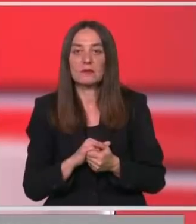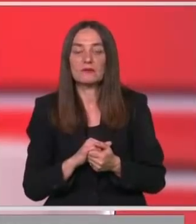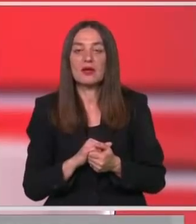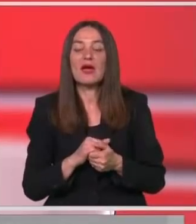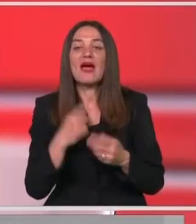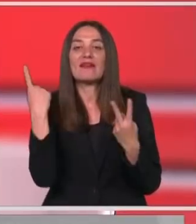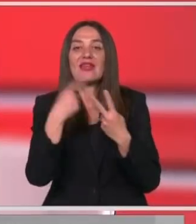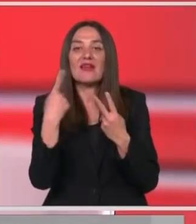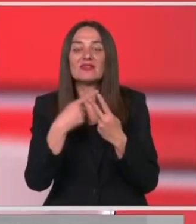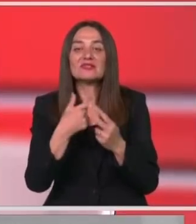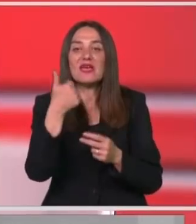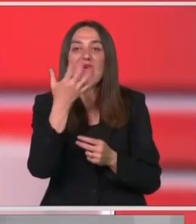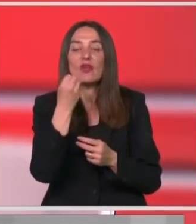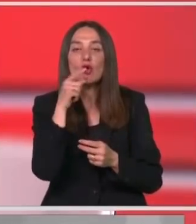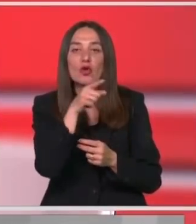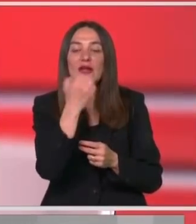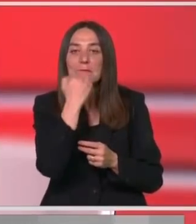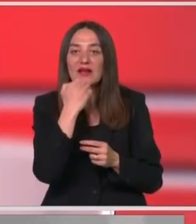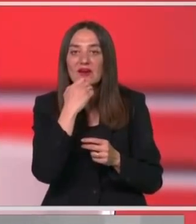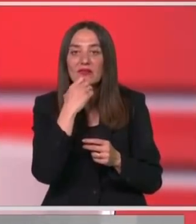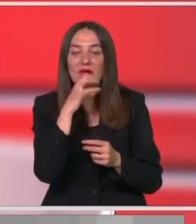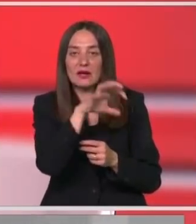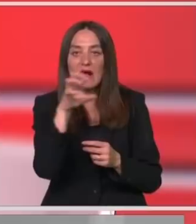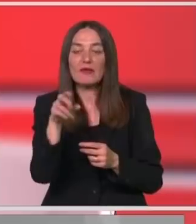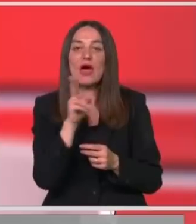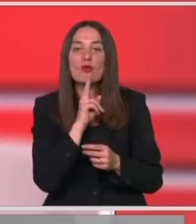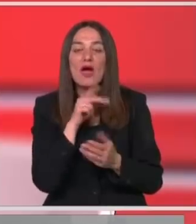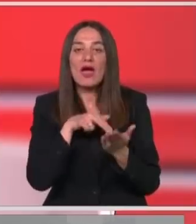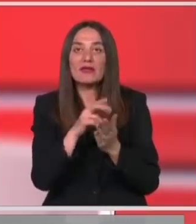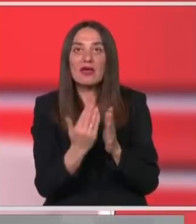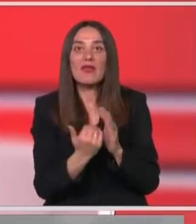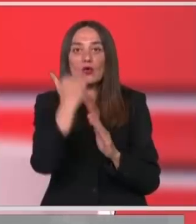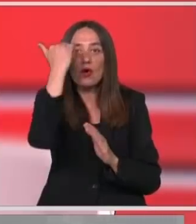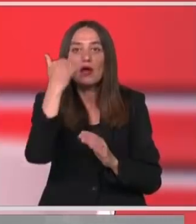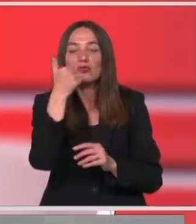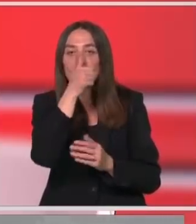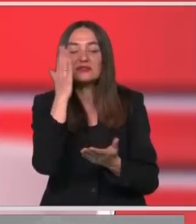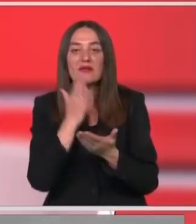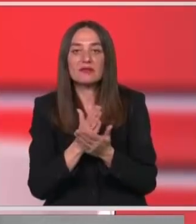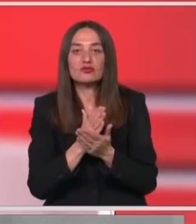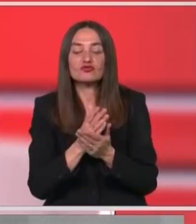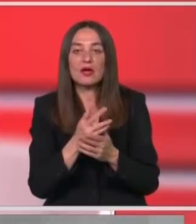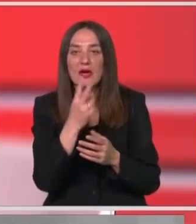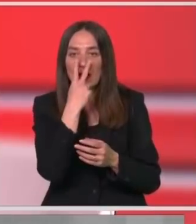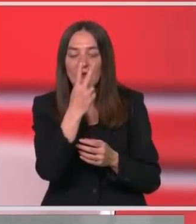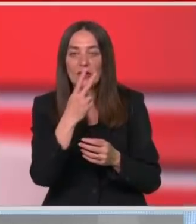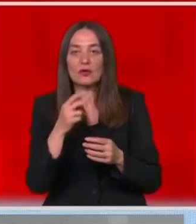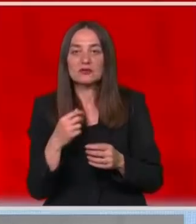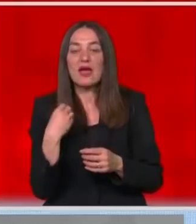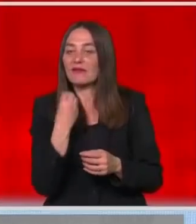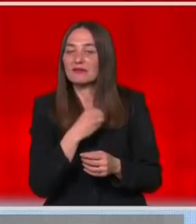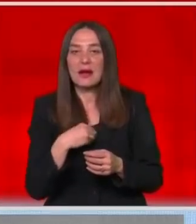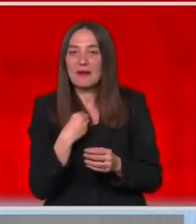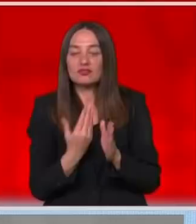je televizija jedna od onih privrednih grana koja ide na gore što se tiče rejtinga. Dramatično